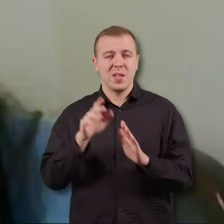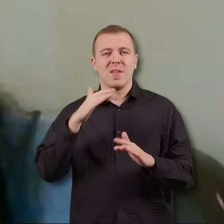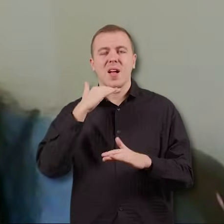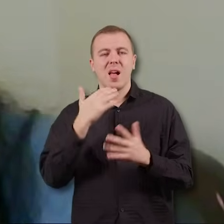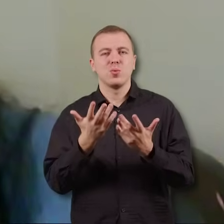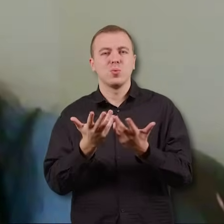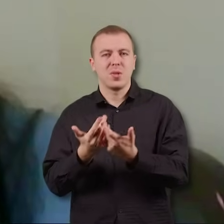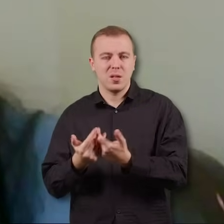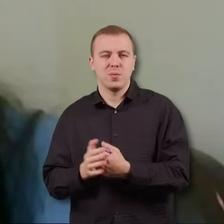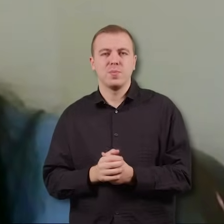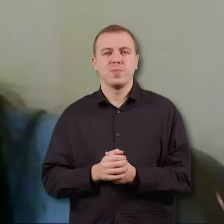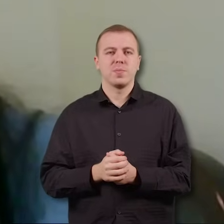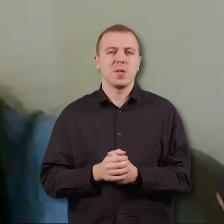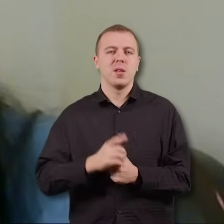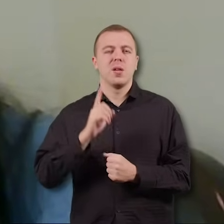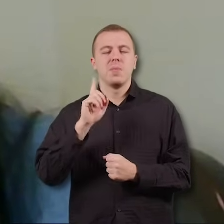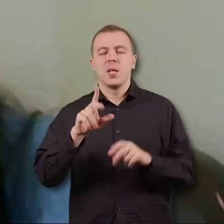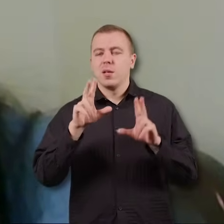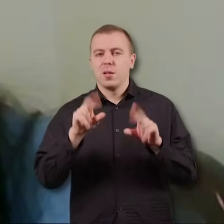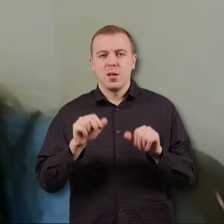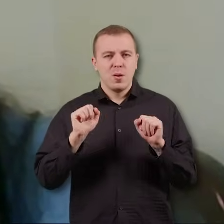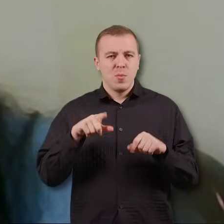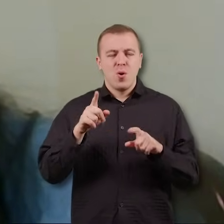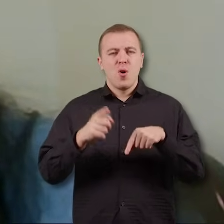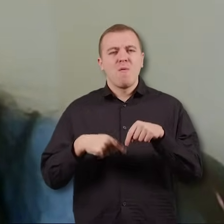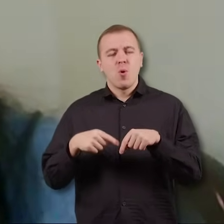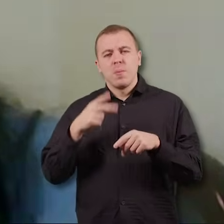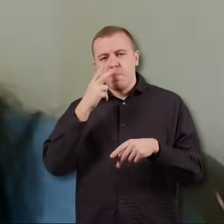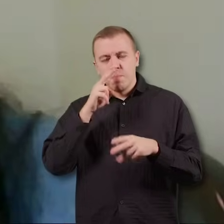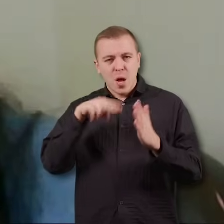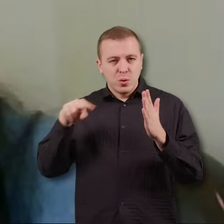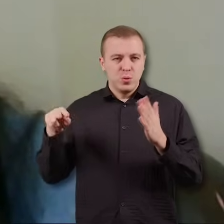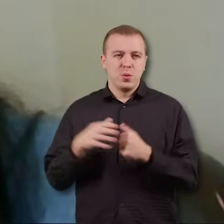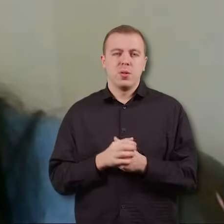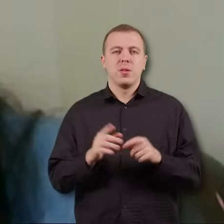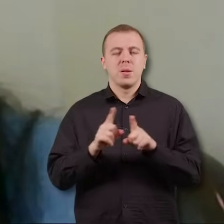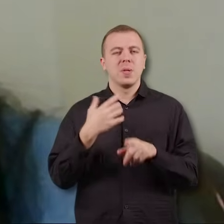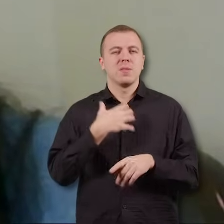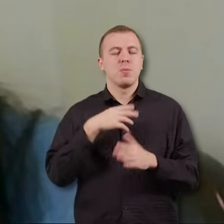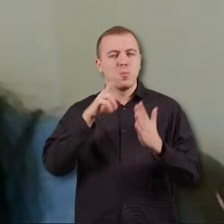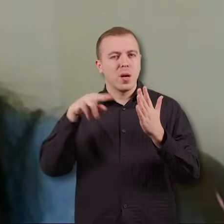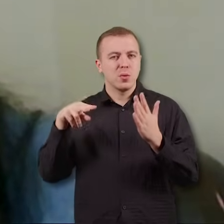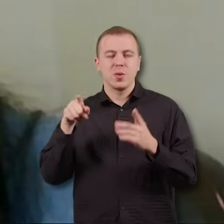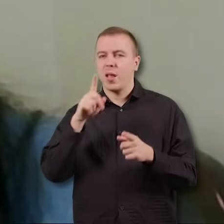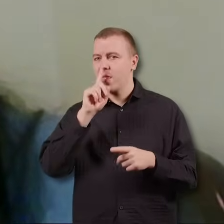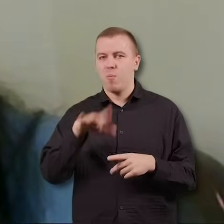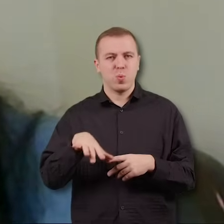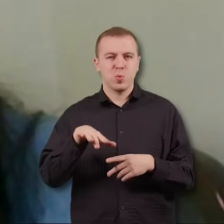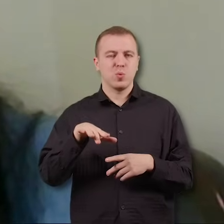klasių skaičiais. Bet tikrai galima šitas kvotų peržiūrimas. Taip pat labai svarbu peržiūrėti, kad